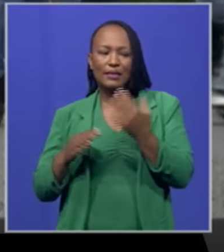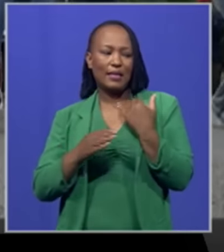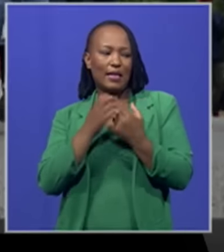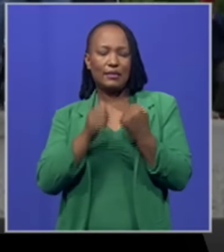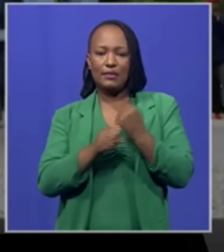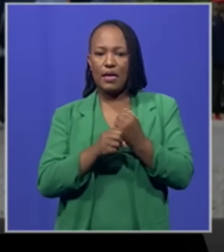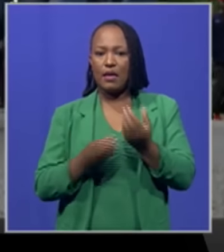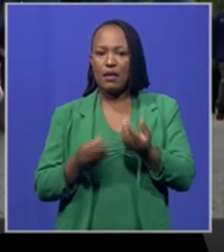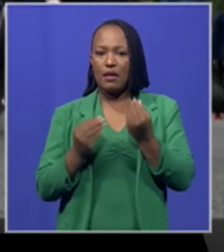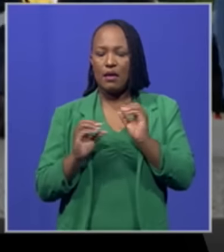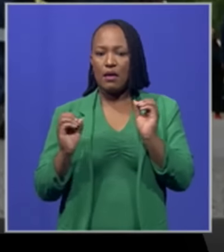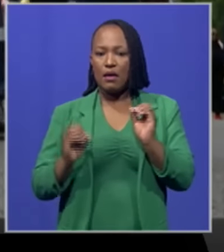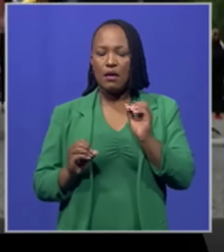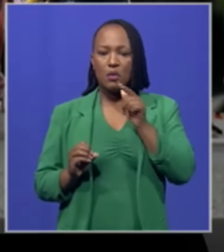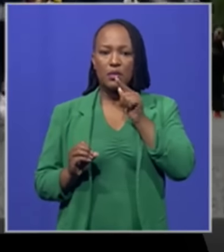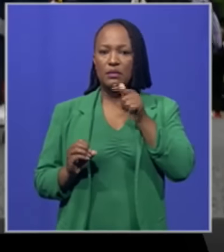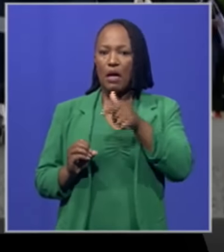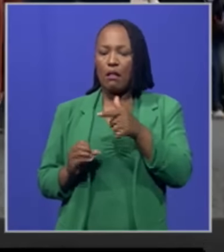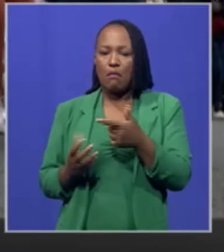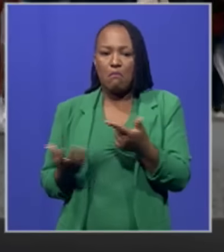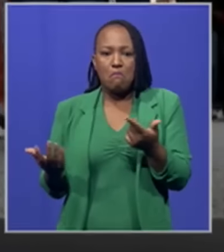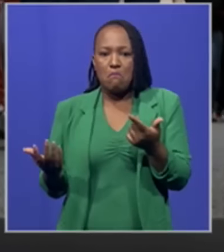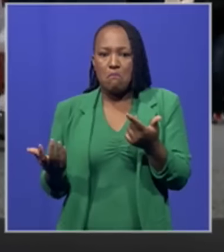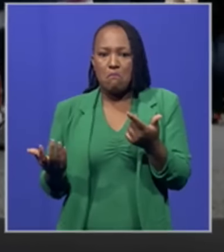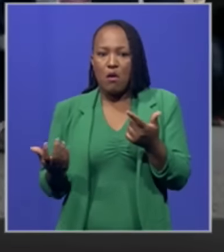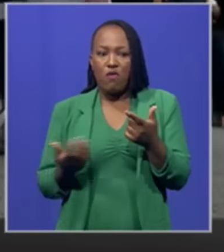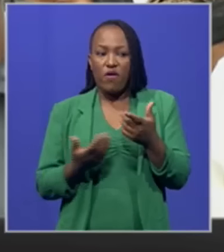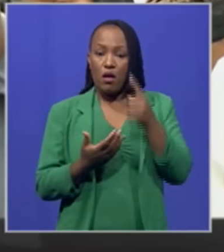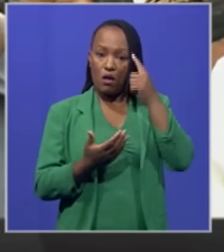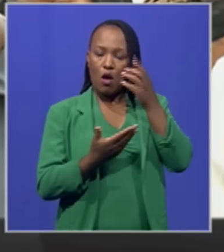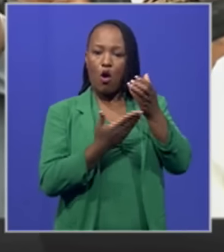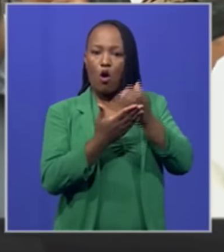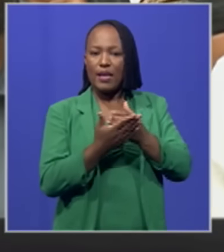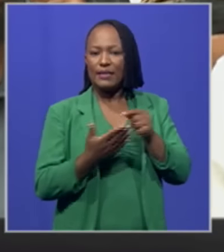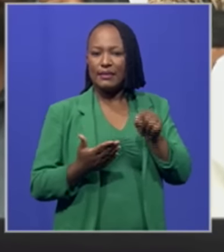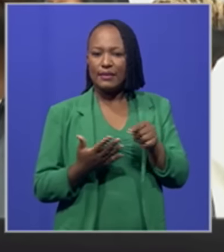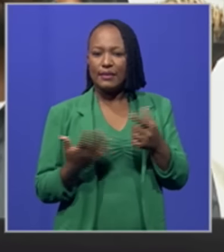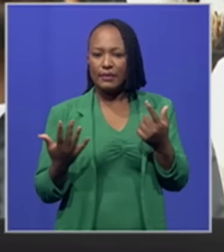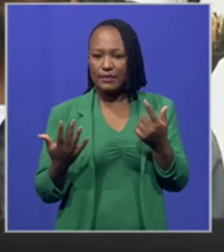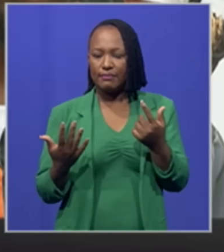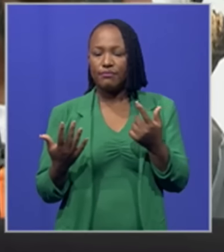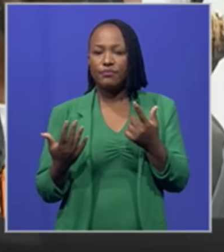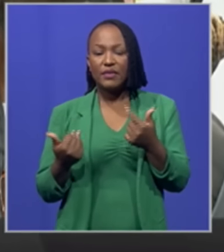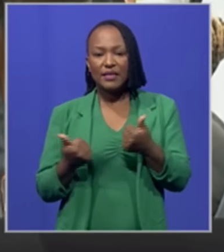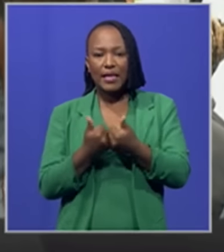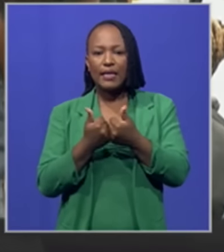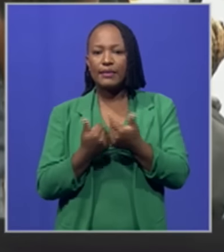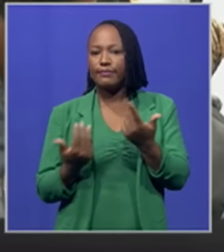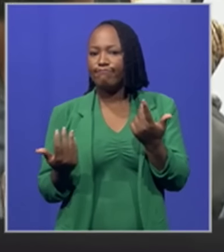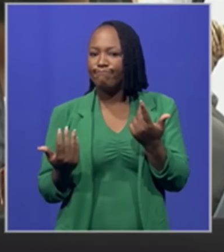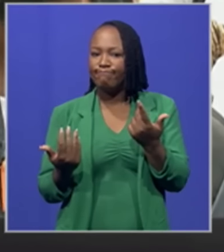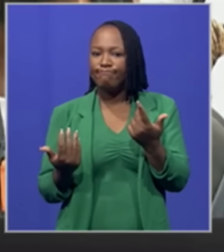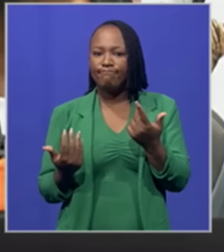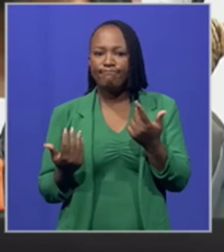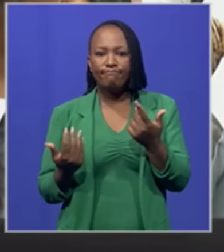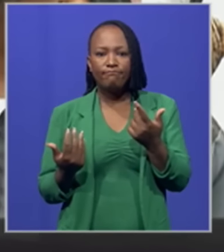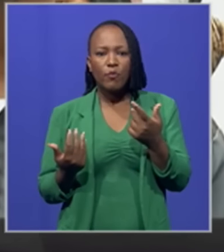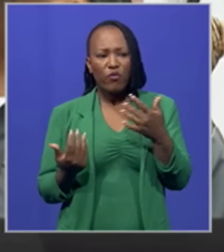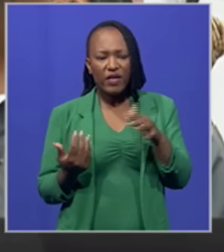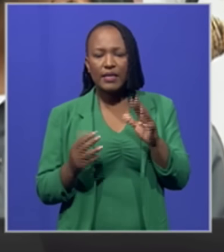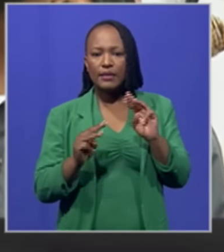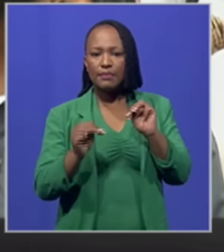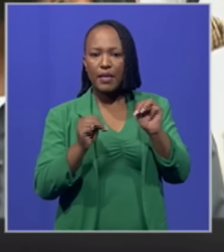ga ba bolelwe le sepe ka go sena tlhaeletsano magareng ga bona le college. Matsapa magologolo ke gore kgale re bua le